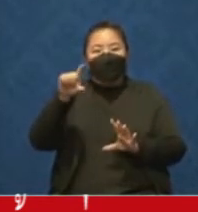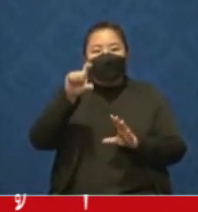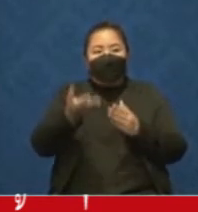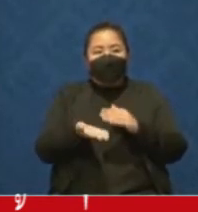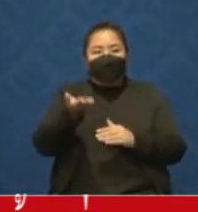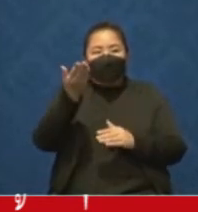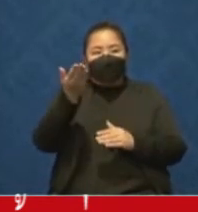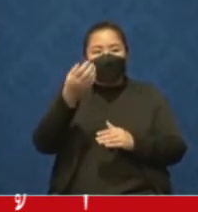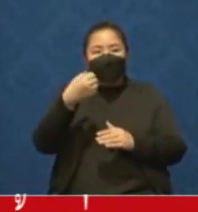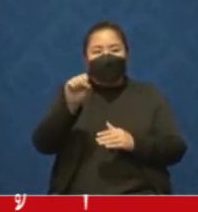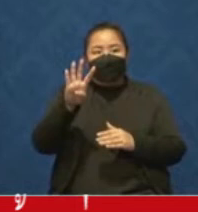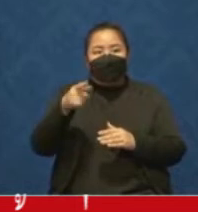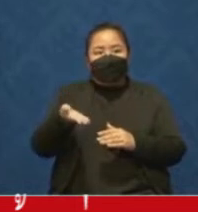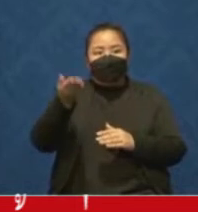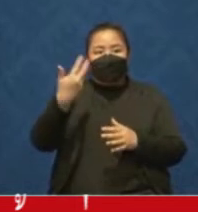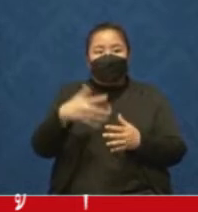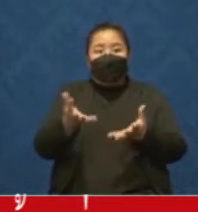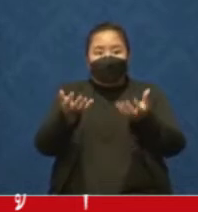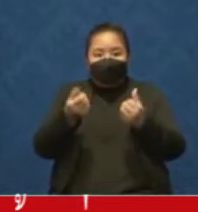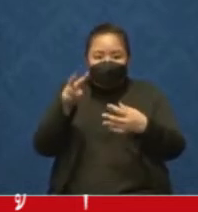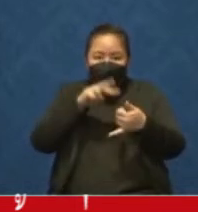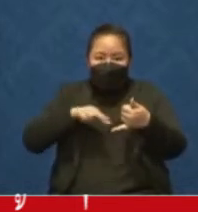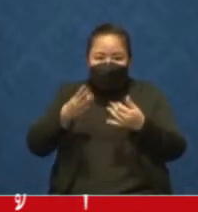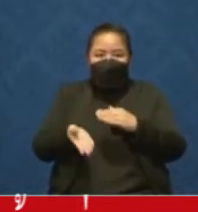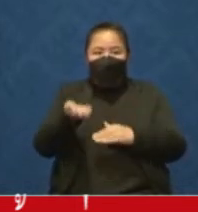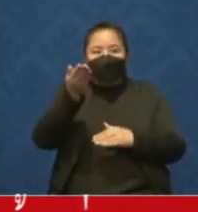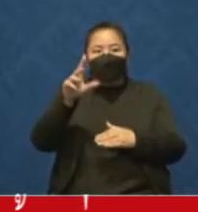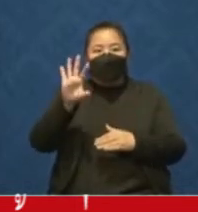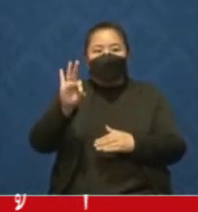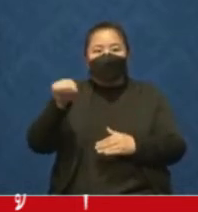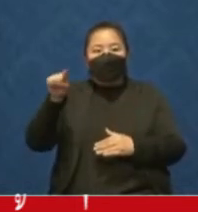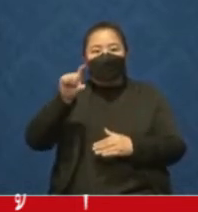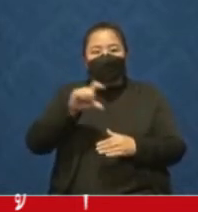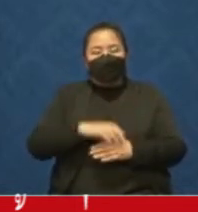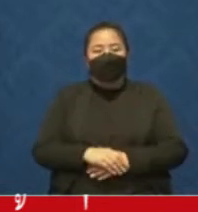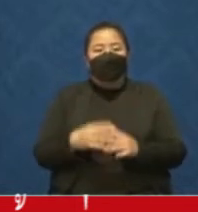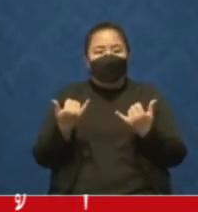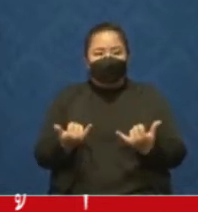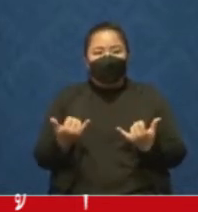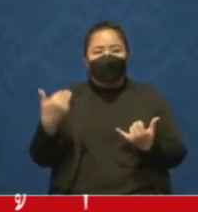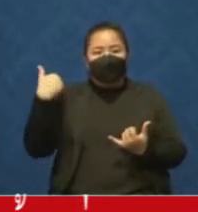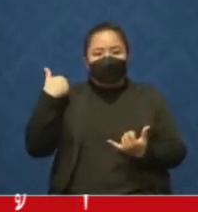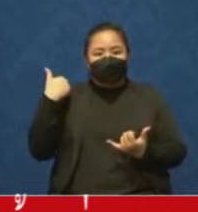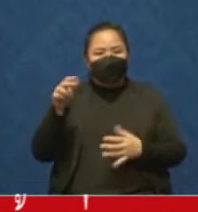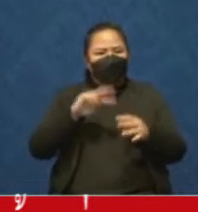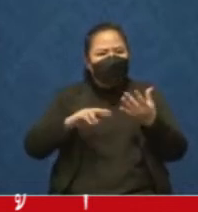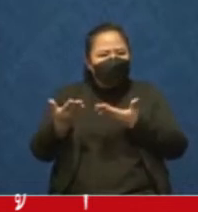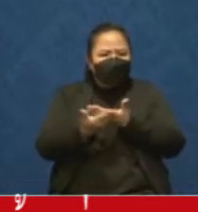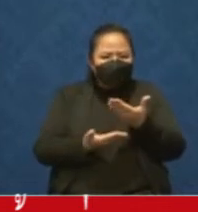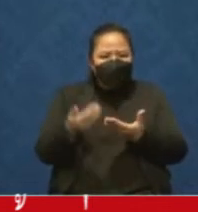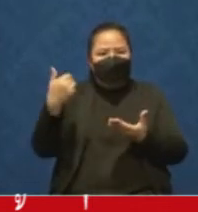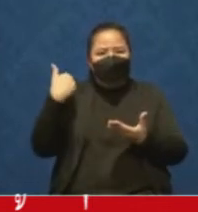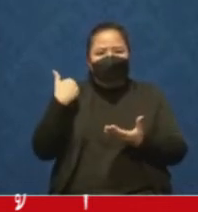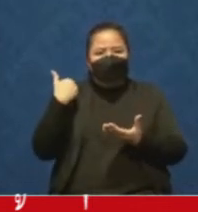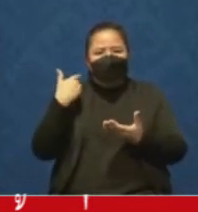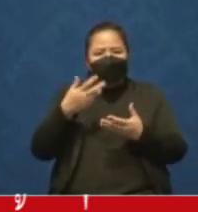มีผู้เขารัการรักษาเพิ่มเติม 9%ถึงตอนนี้ก็เริมที่จะมีการพูดคุยว่าค